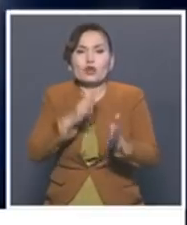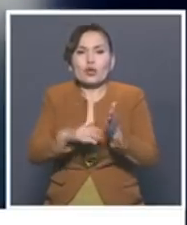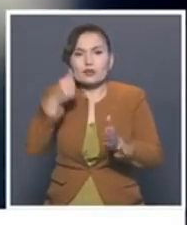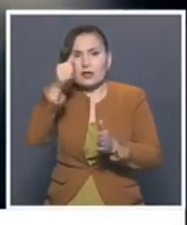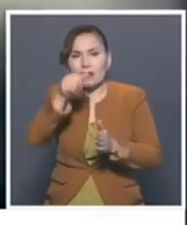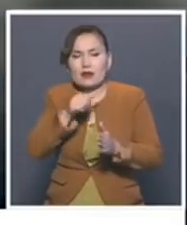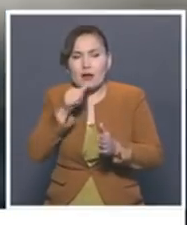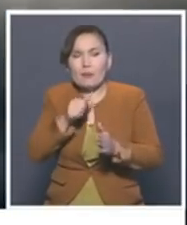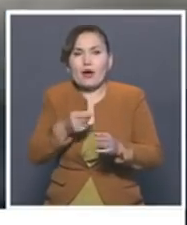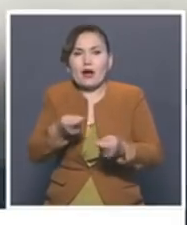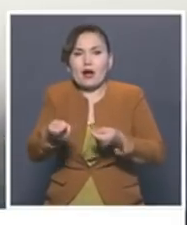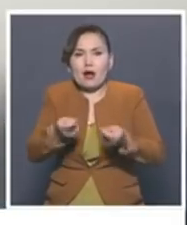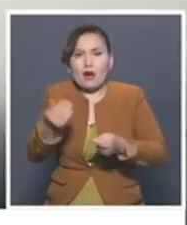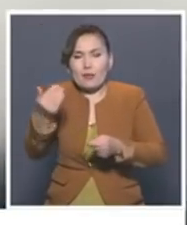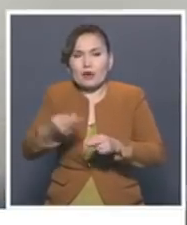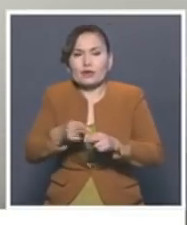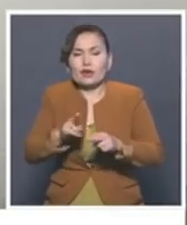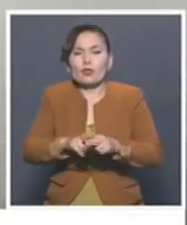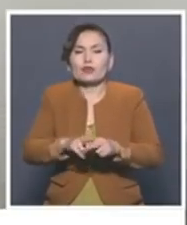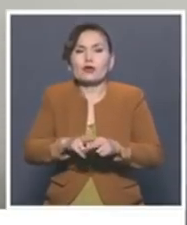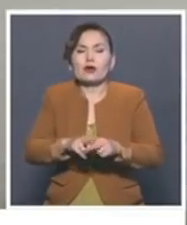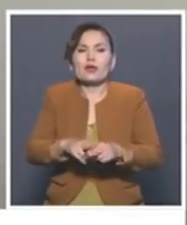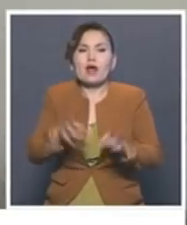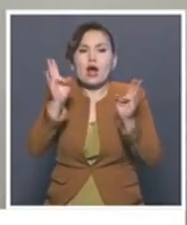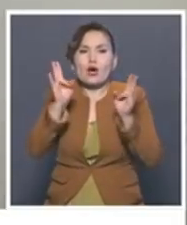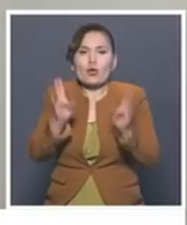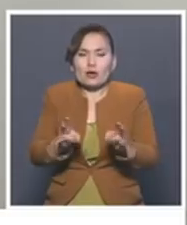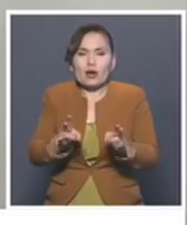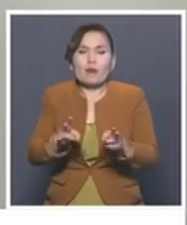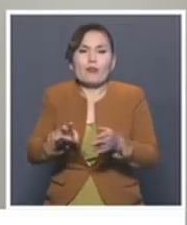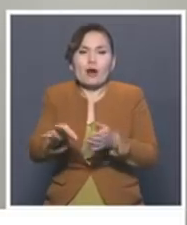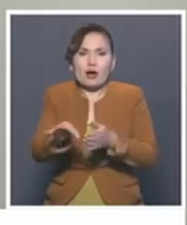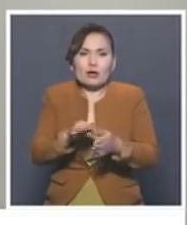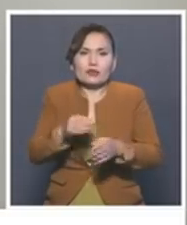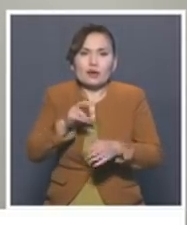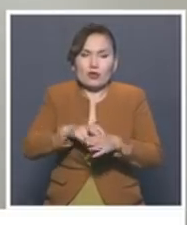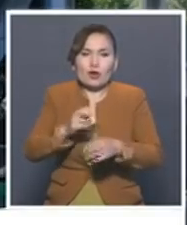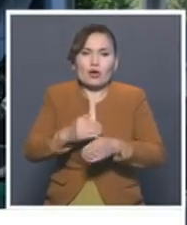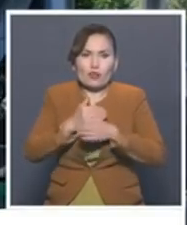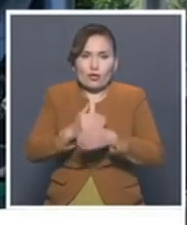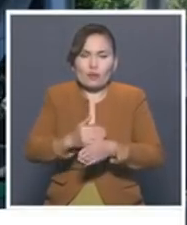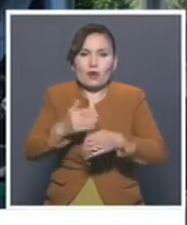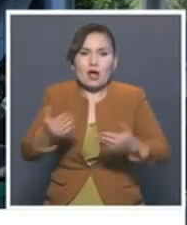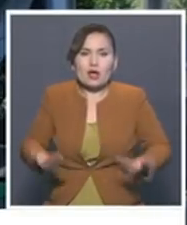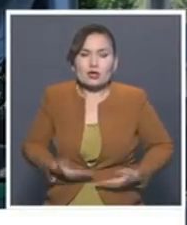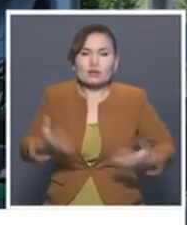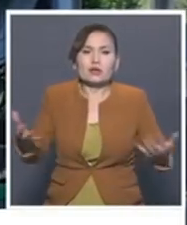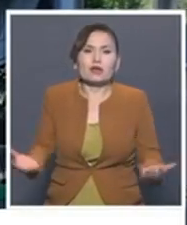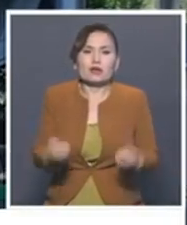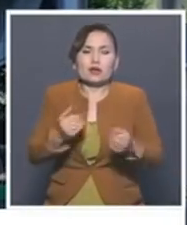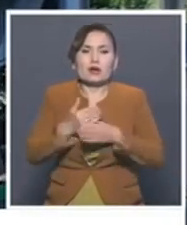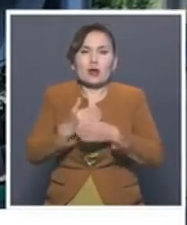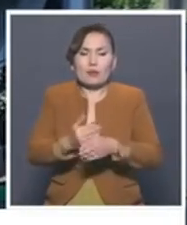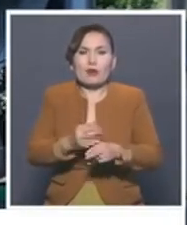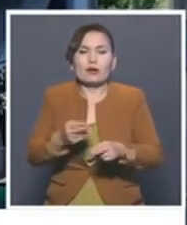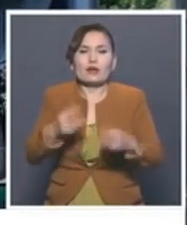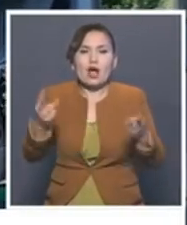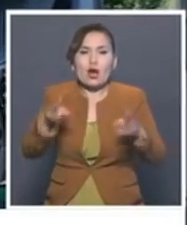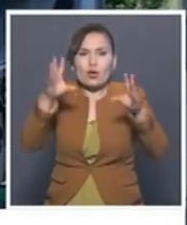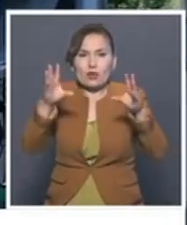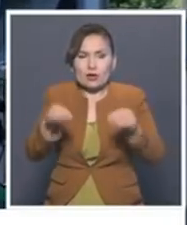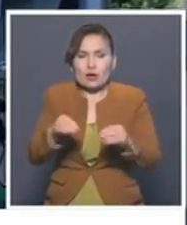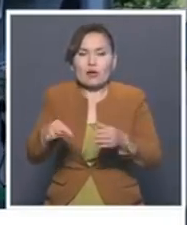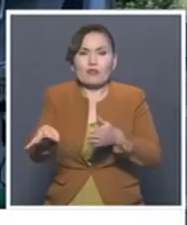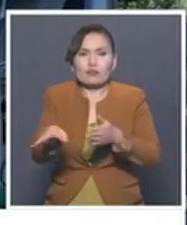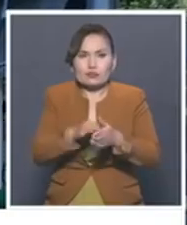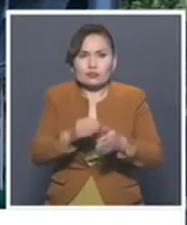станциясының операторының кеуде қуысы зақымданып, алғашқы көмек көрсетілгеннен кейін үйіне қайтарылды. Өрт сөндірушілердің жедел әрекет етуінің нәтижесінде